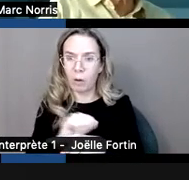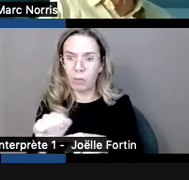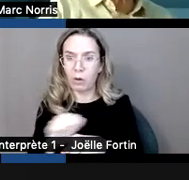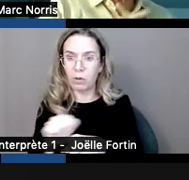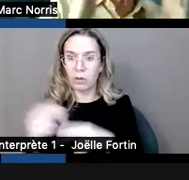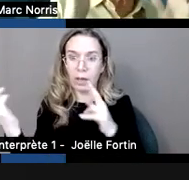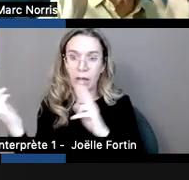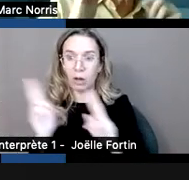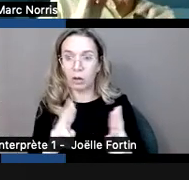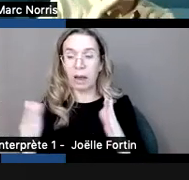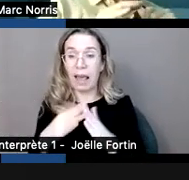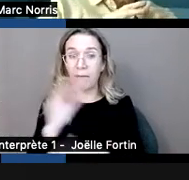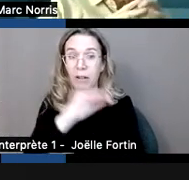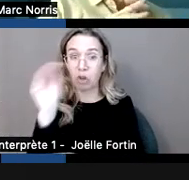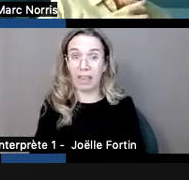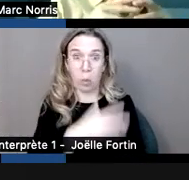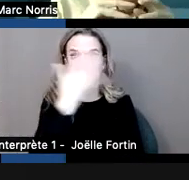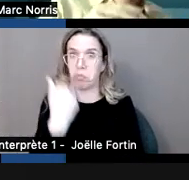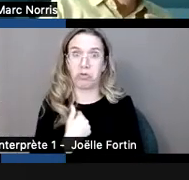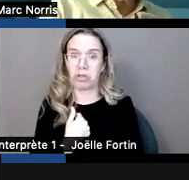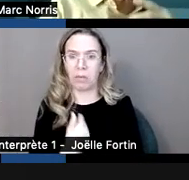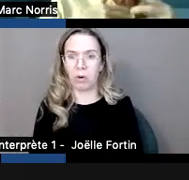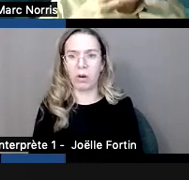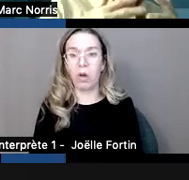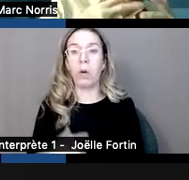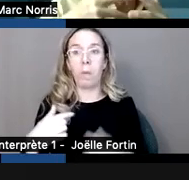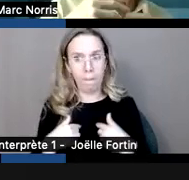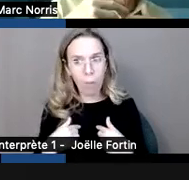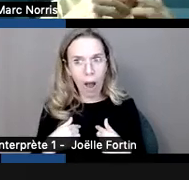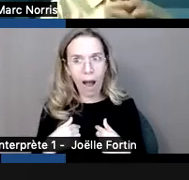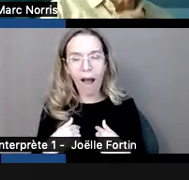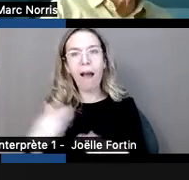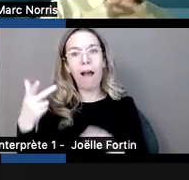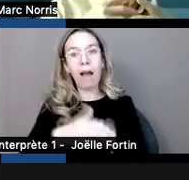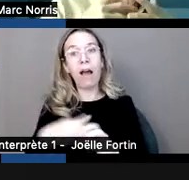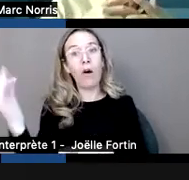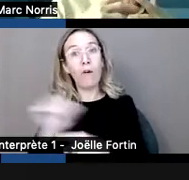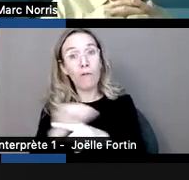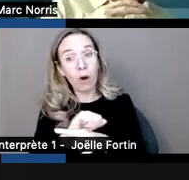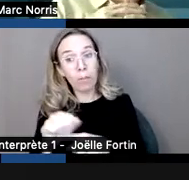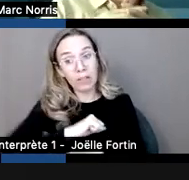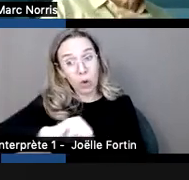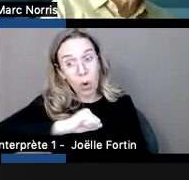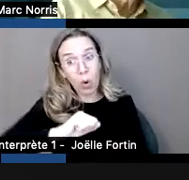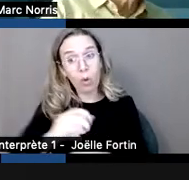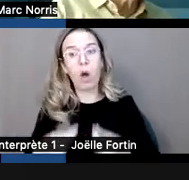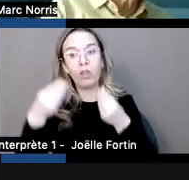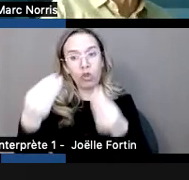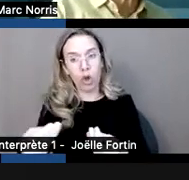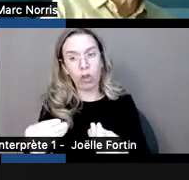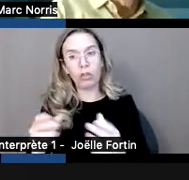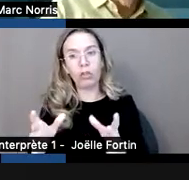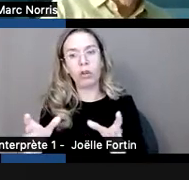ville d'Ottawa, j'en sais rien. Moi, quand vous suivez la formation intensive, vous recevez vous